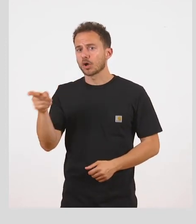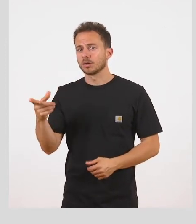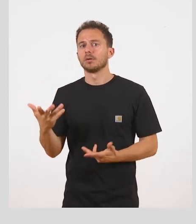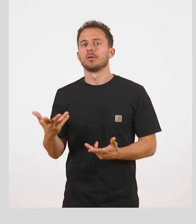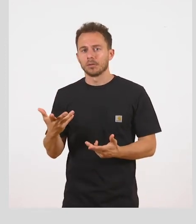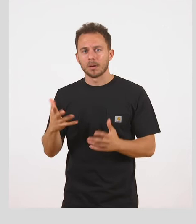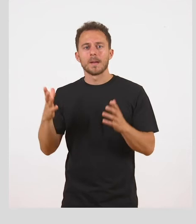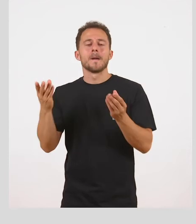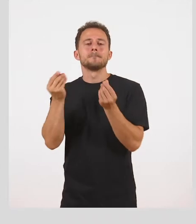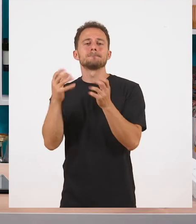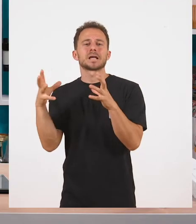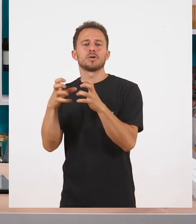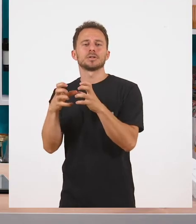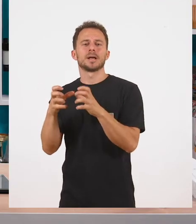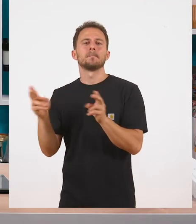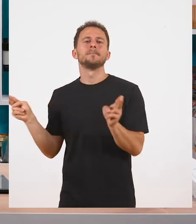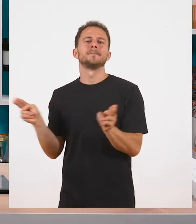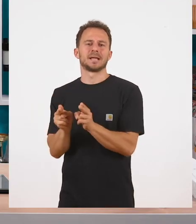έχει μικρότερη πυκνότητα.